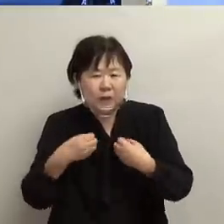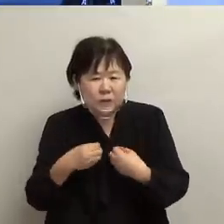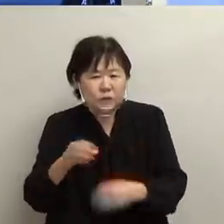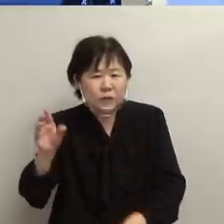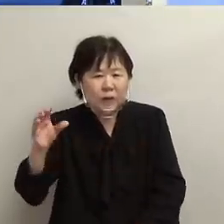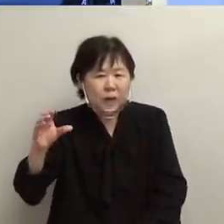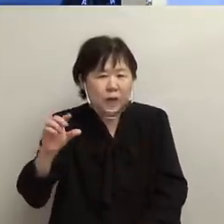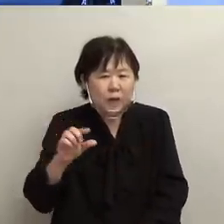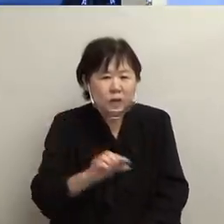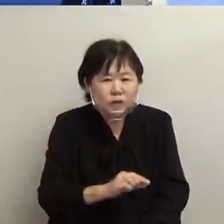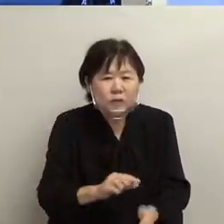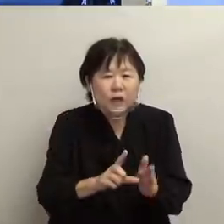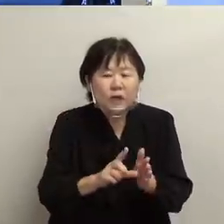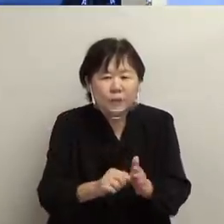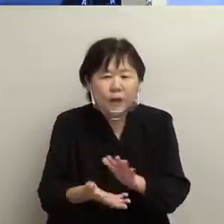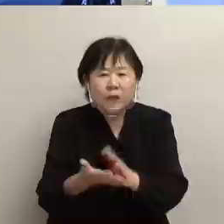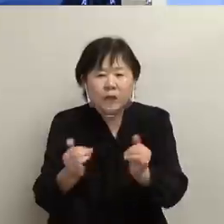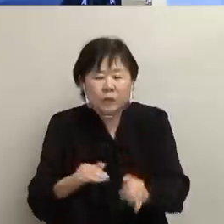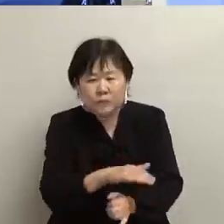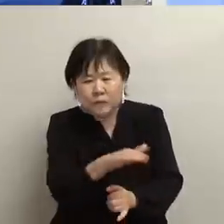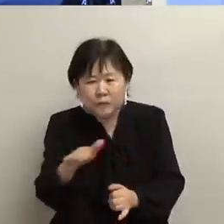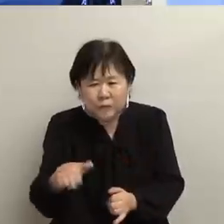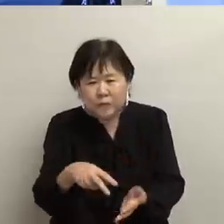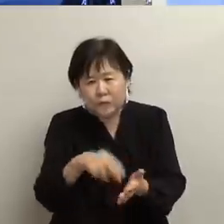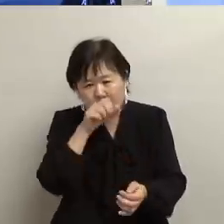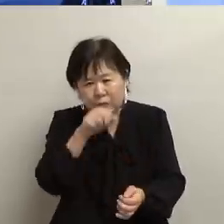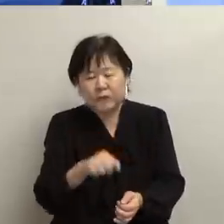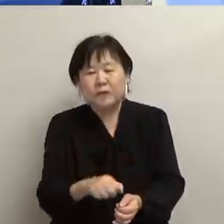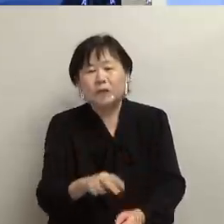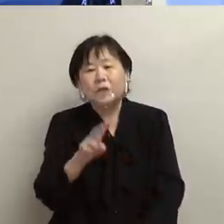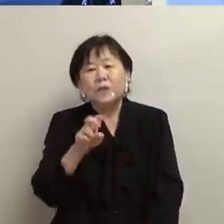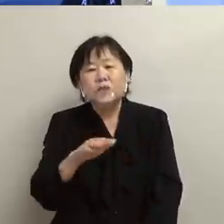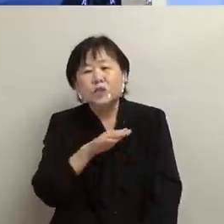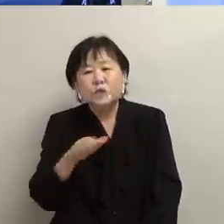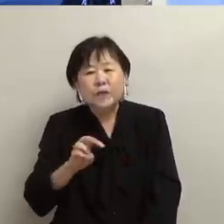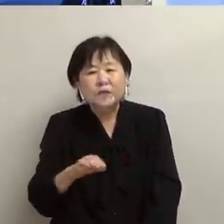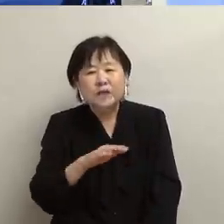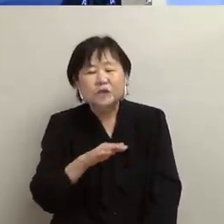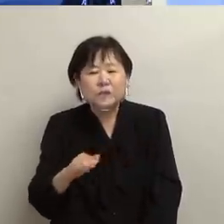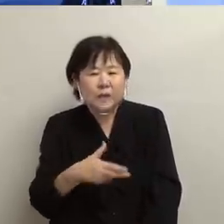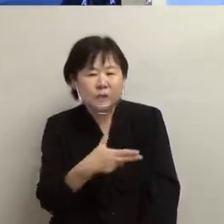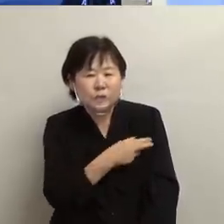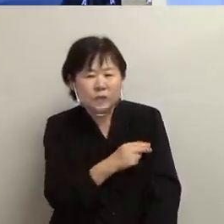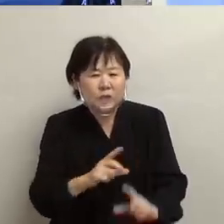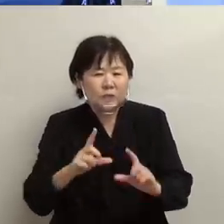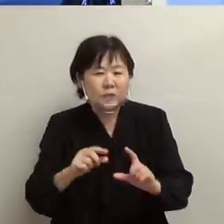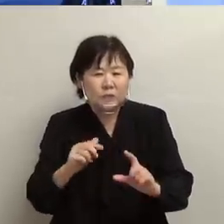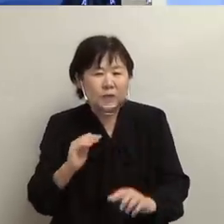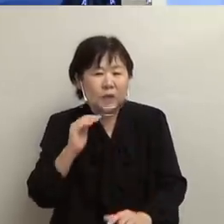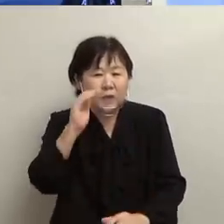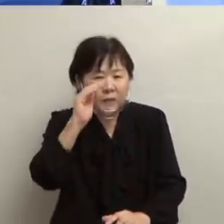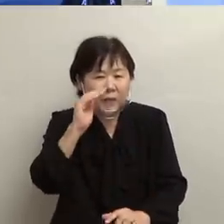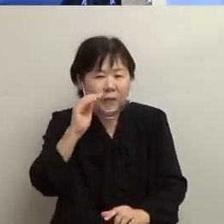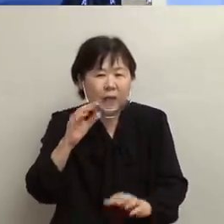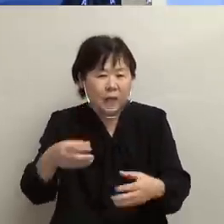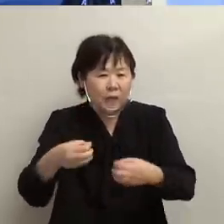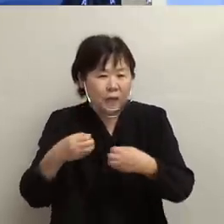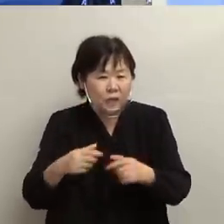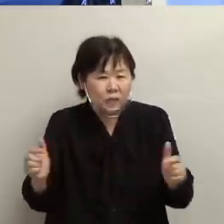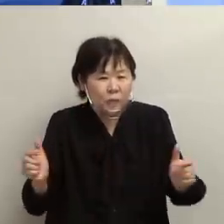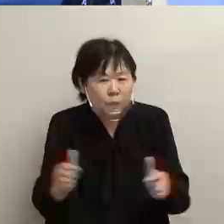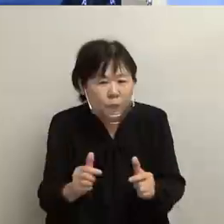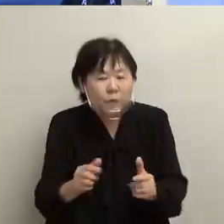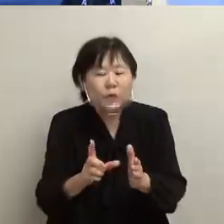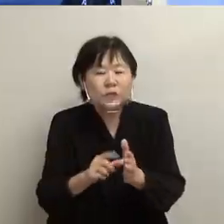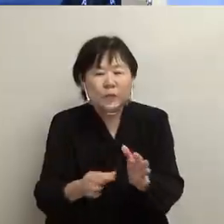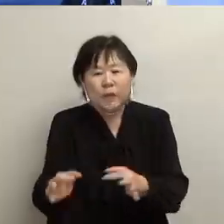全体に裨益するとつまりあの20代30代の方々の接種率が高まって感染が早くをされればそれだけ経済